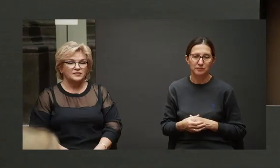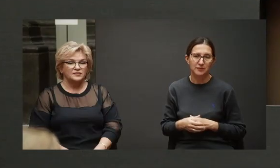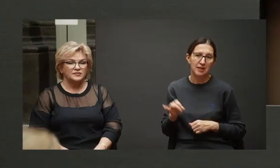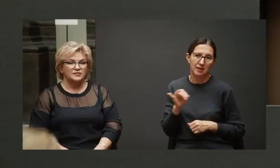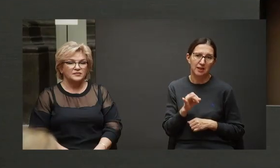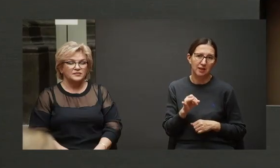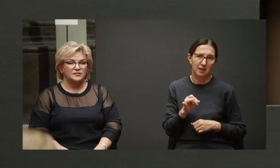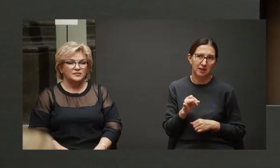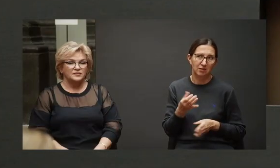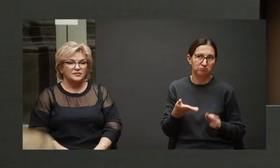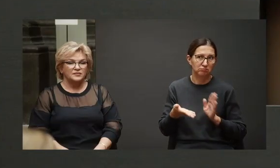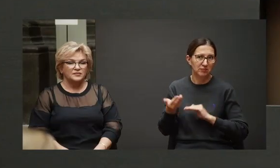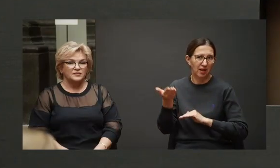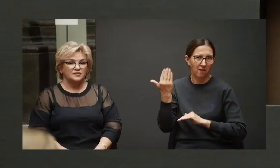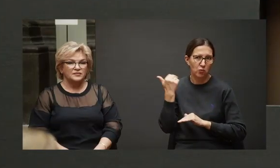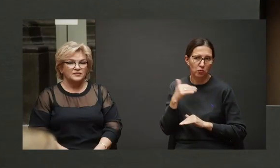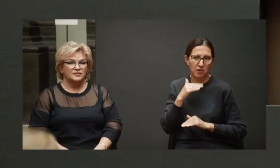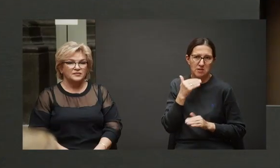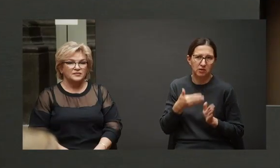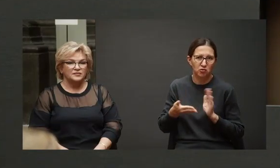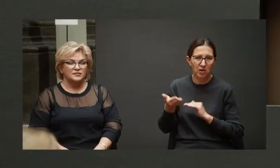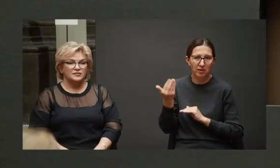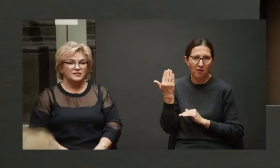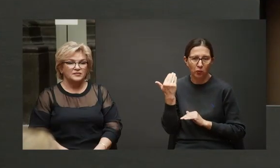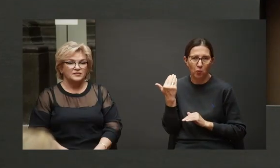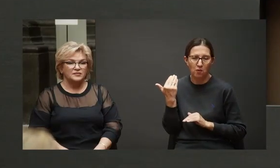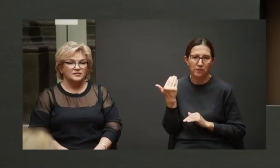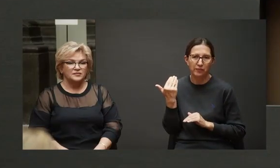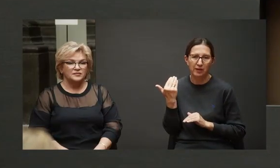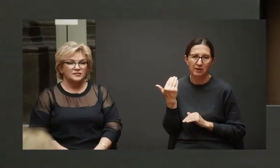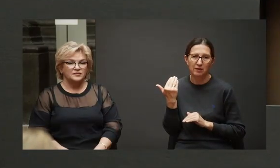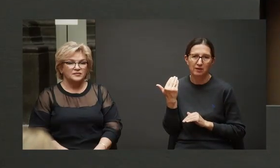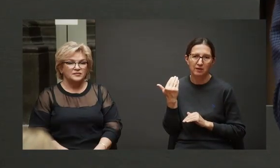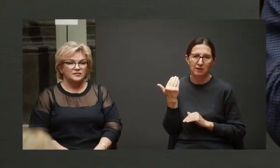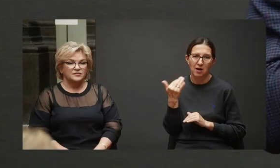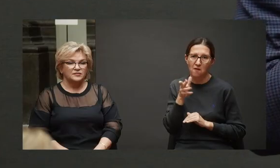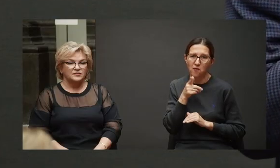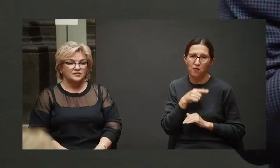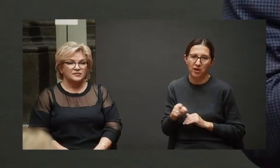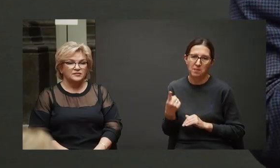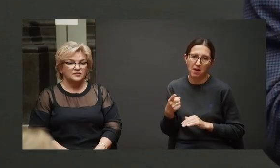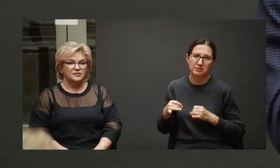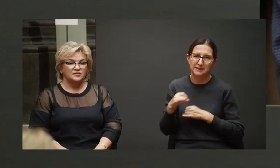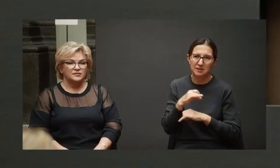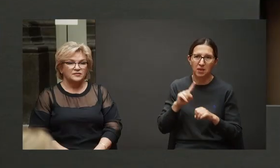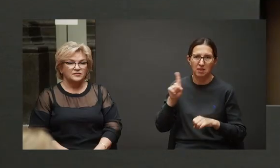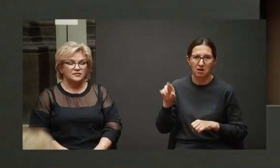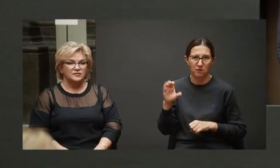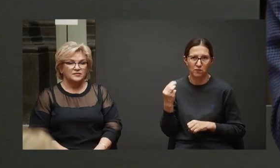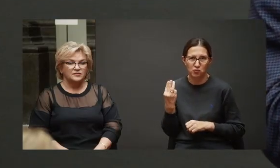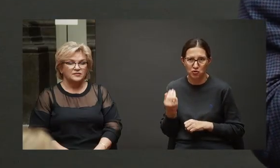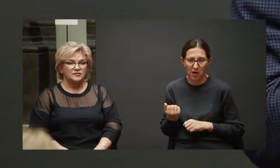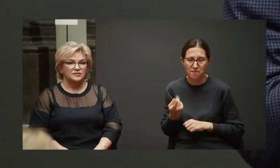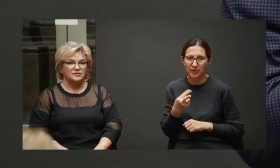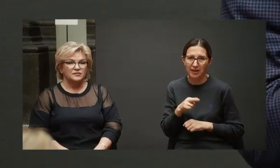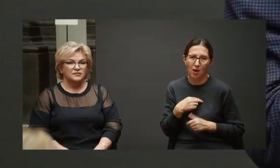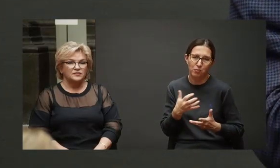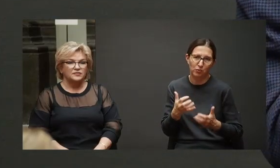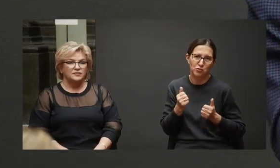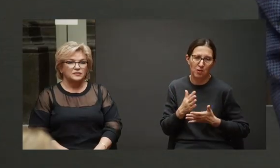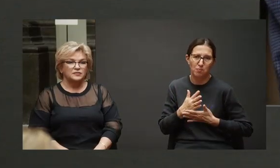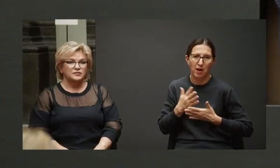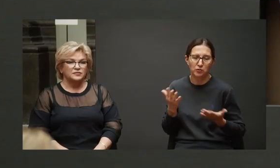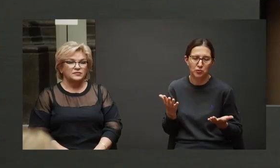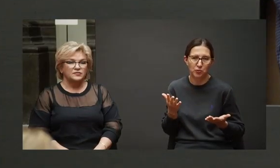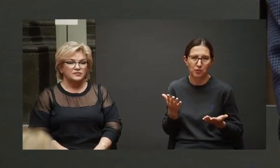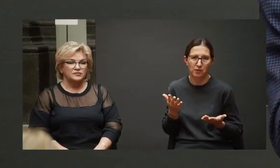Довольно давно, как-то во время одного из семинаров в Соединенных Штатах, я получил большую